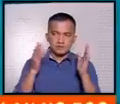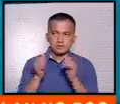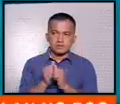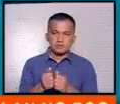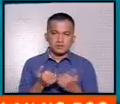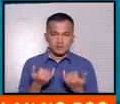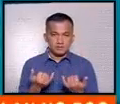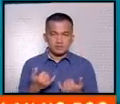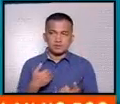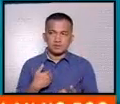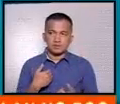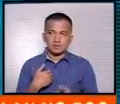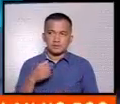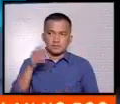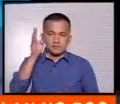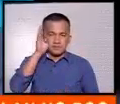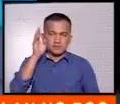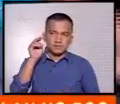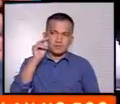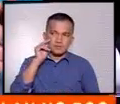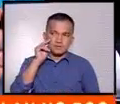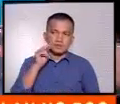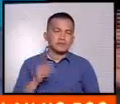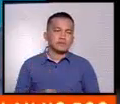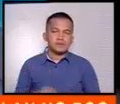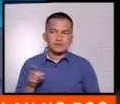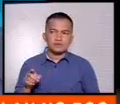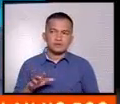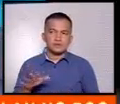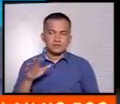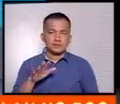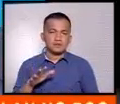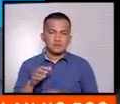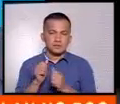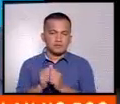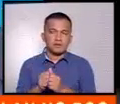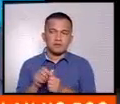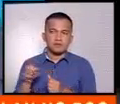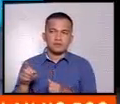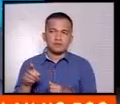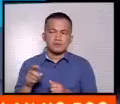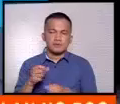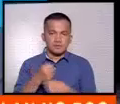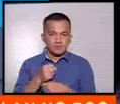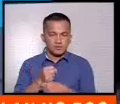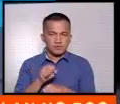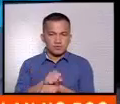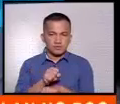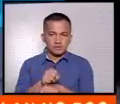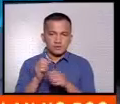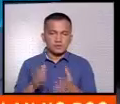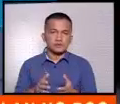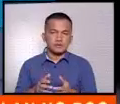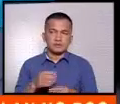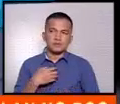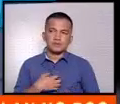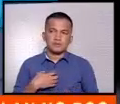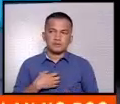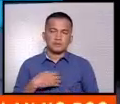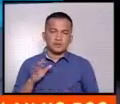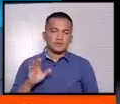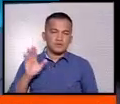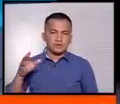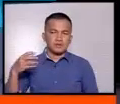Kasama ko naman po ngayon si Ma'am Bernadette Nivero. Tama po, ma'am. At ang kanyang mga kasama, mga factory workers, ang kanilang reklamo,